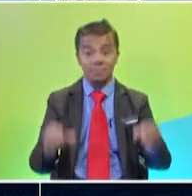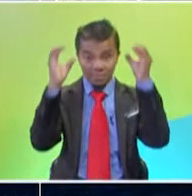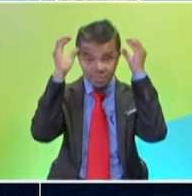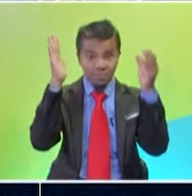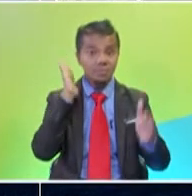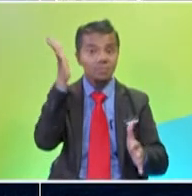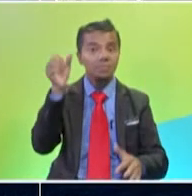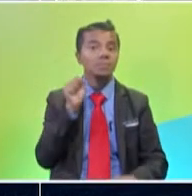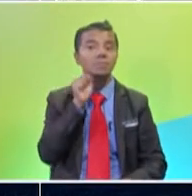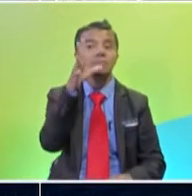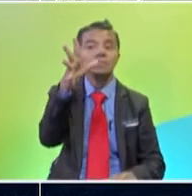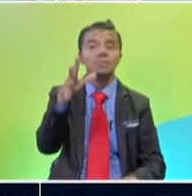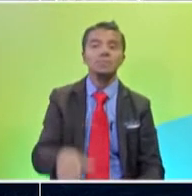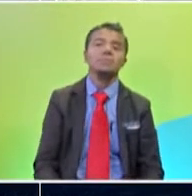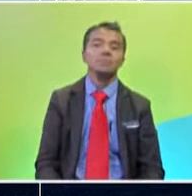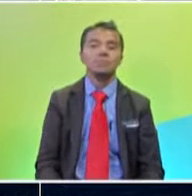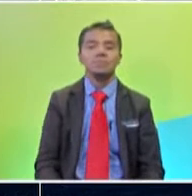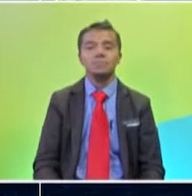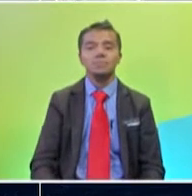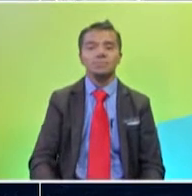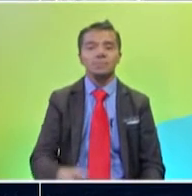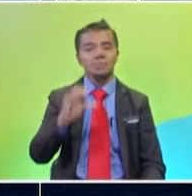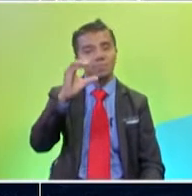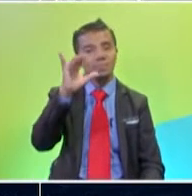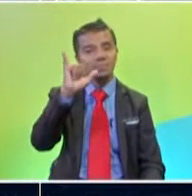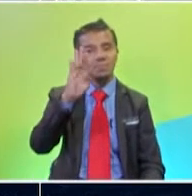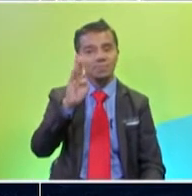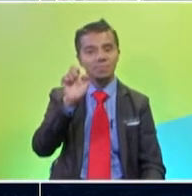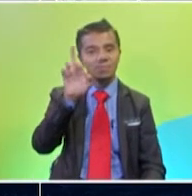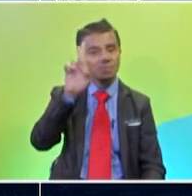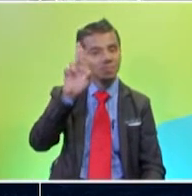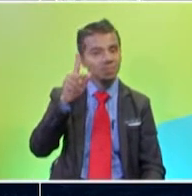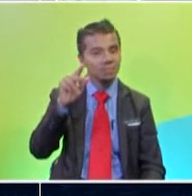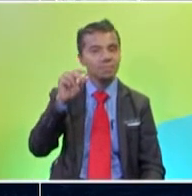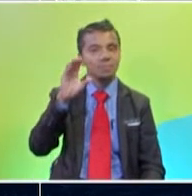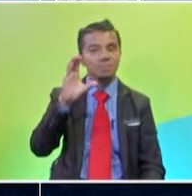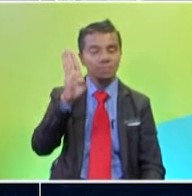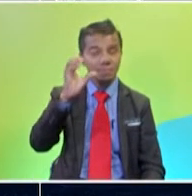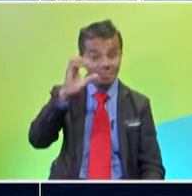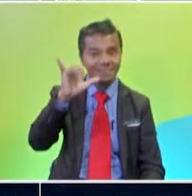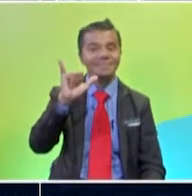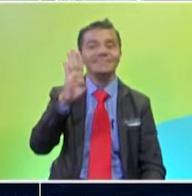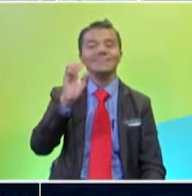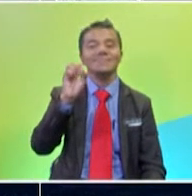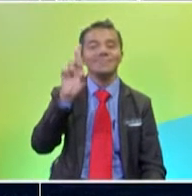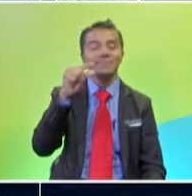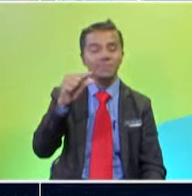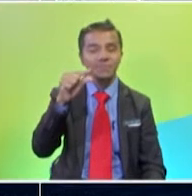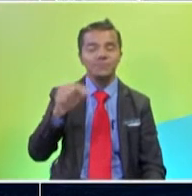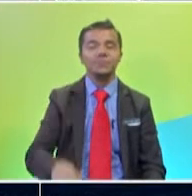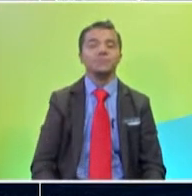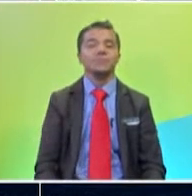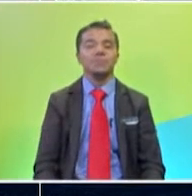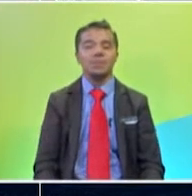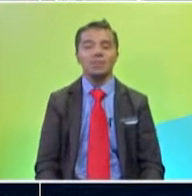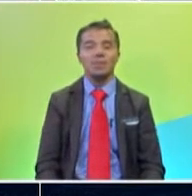bahawa cyborg ini merupakan konsep futuristik yang menggambarkan manusia dengan mekanisme teknologi.